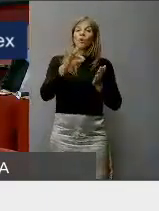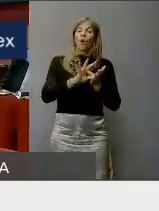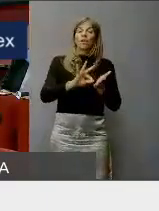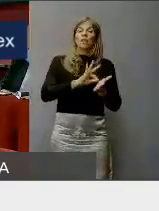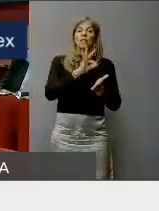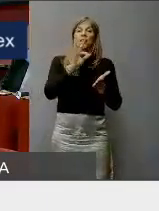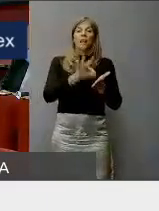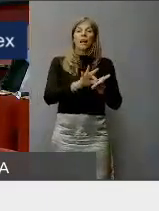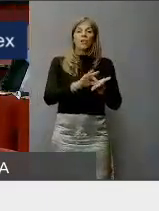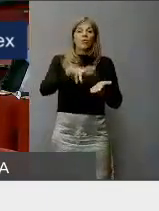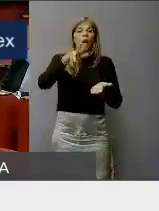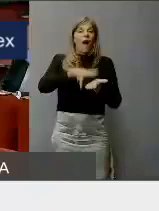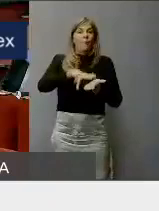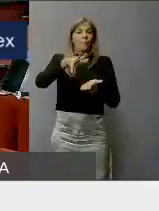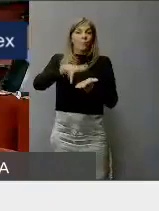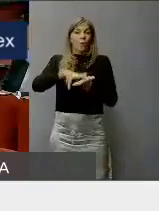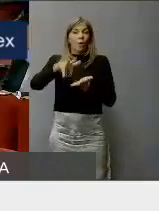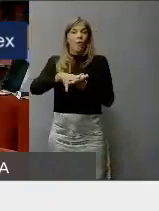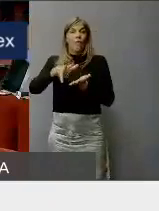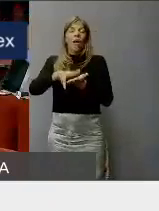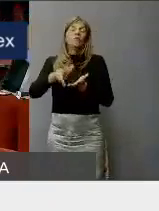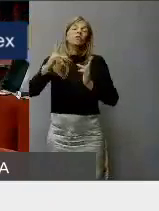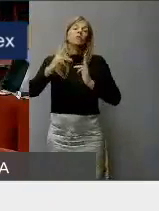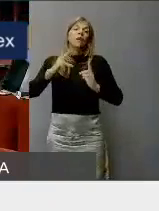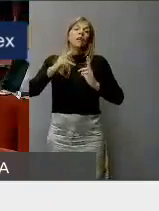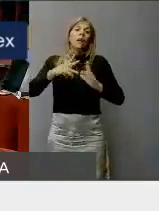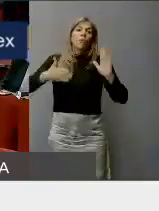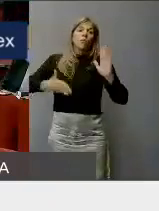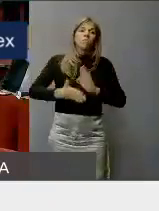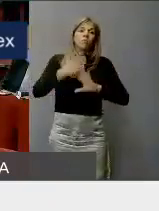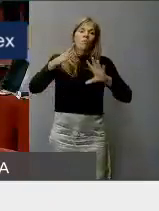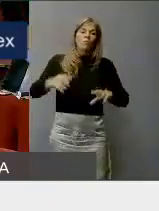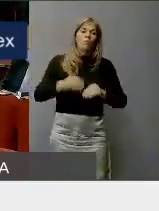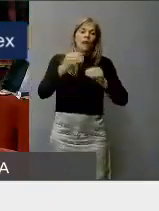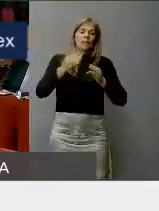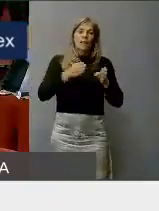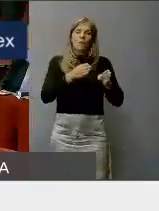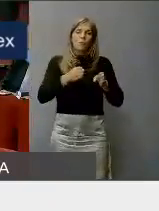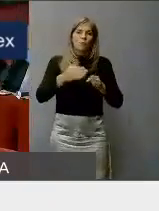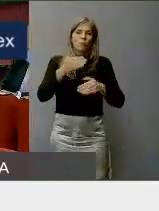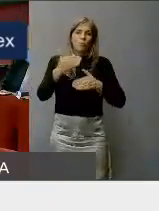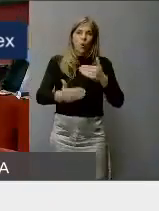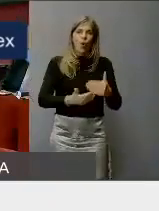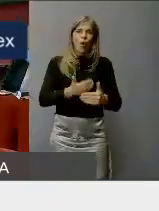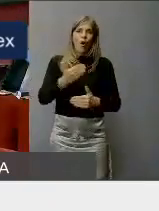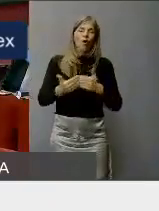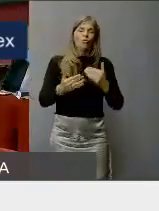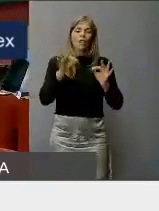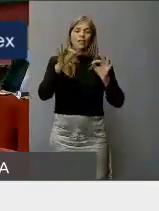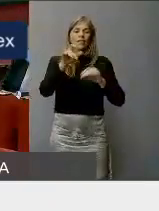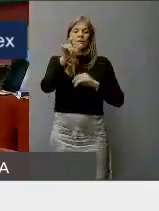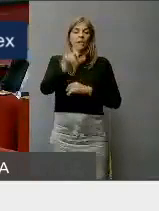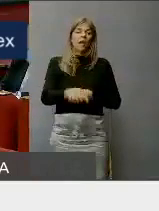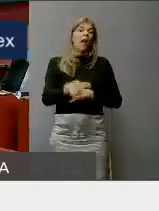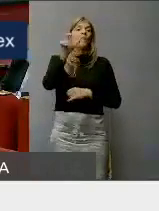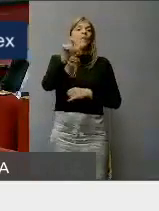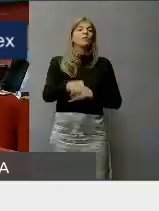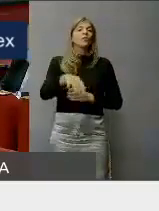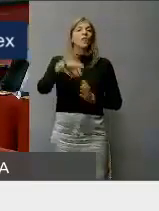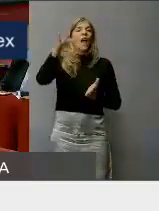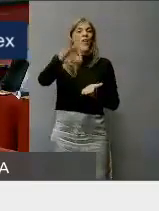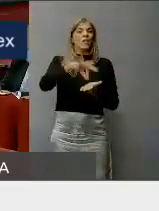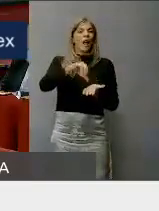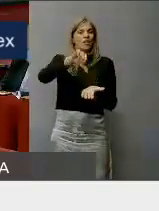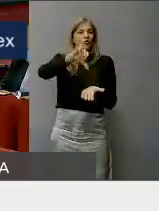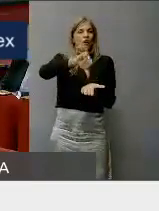si portano alcuni processi che vadano verso questa direzione perché la persona è al centro ma per